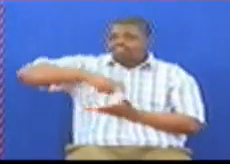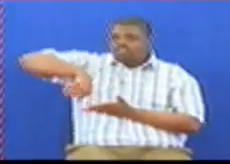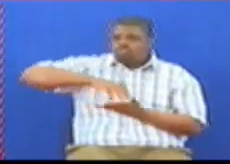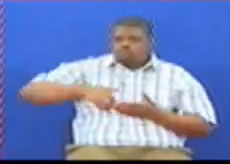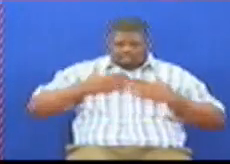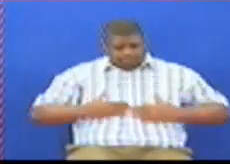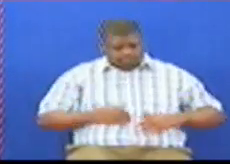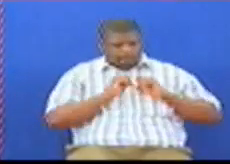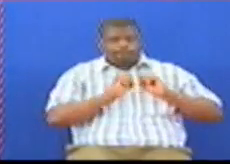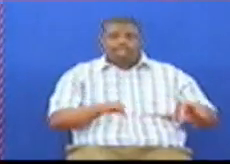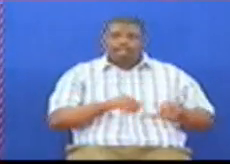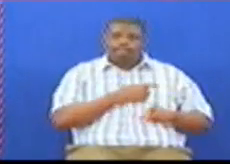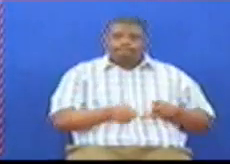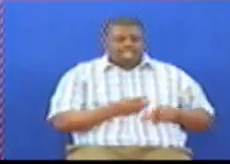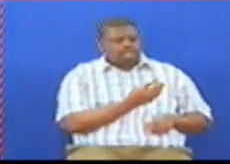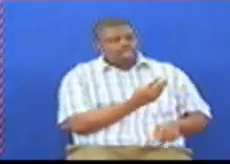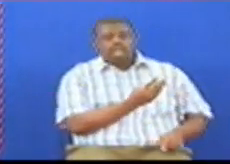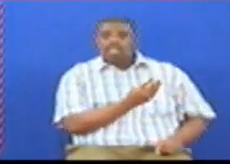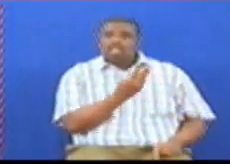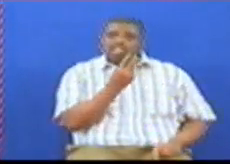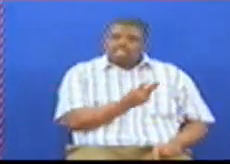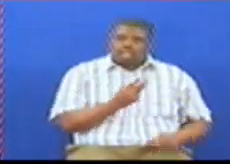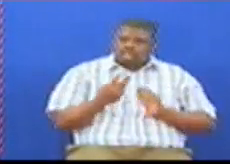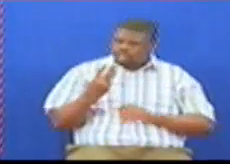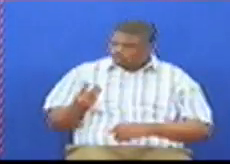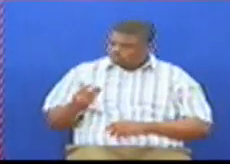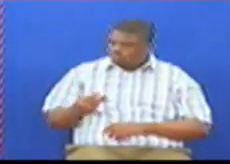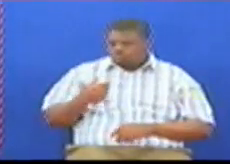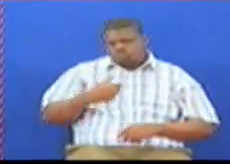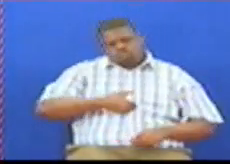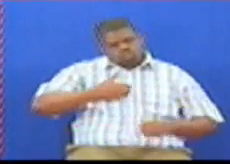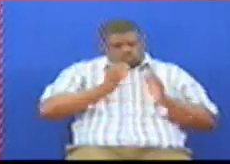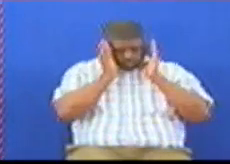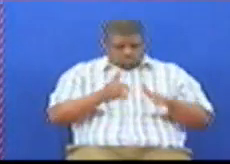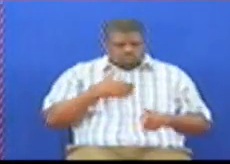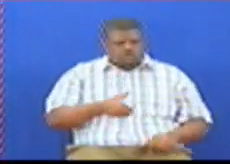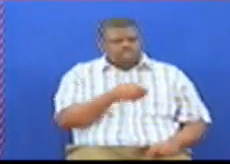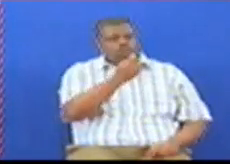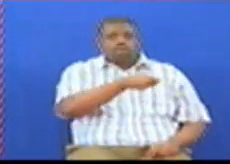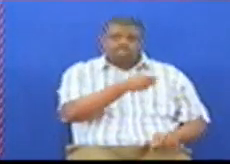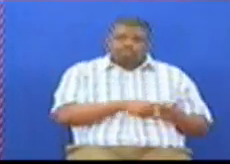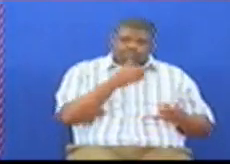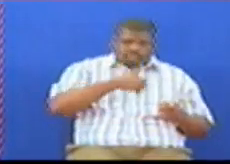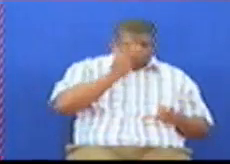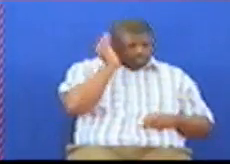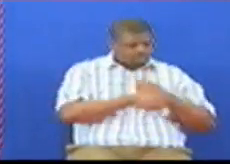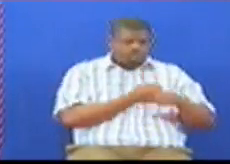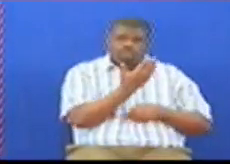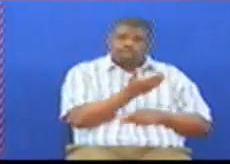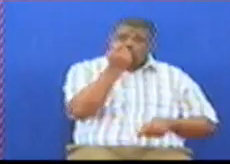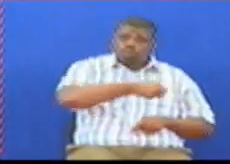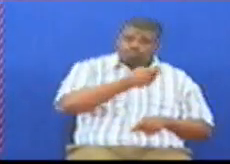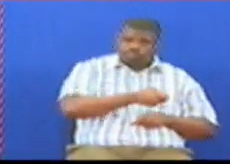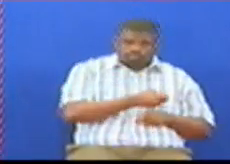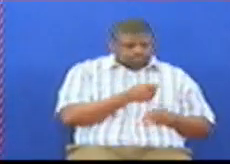vipya 433. Hongera sana Mheshimiwa Waziri, hongera sana serikali ya awamu ya tano inayoongozwa na jemedari